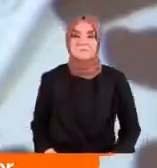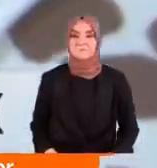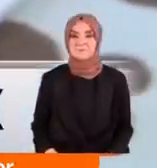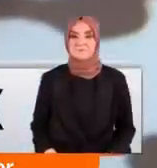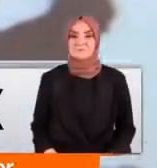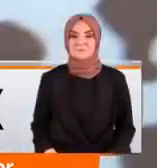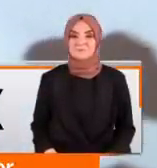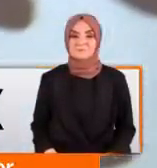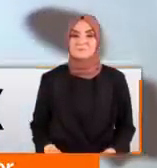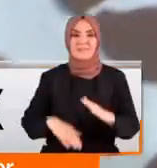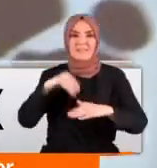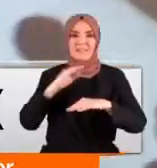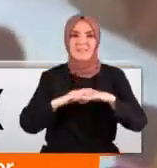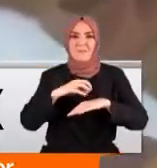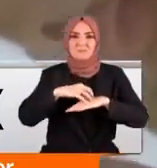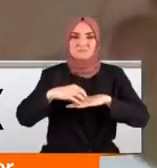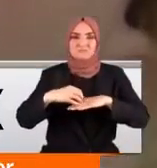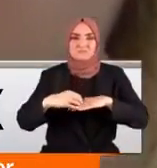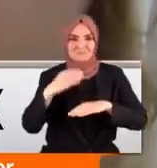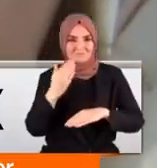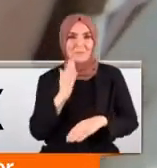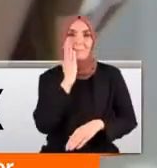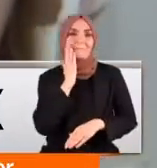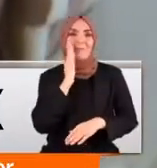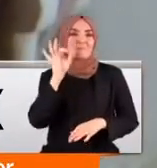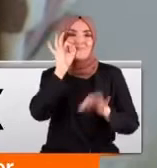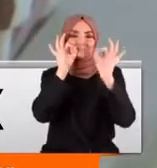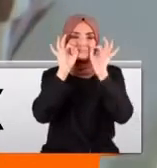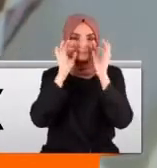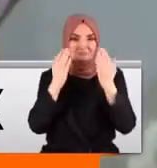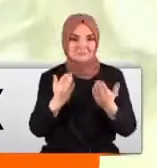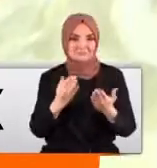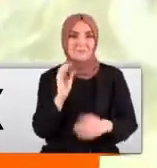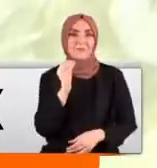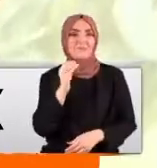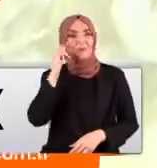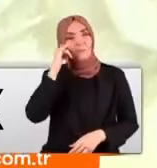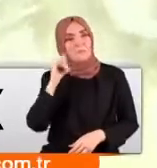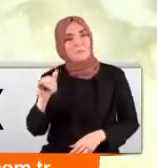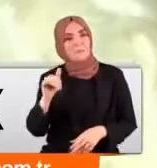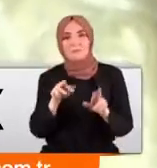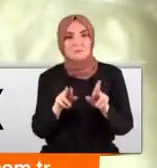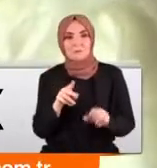Yumuk yumuk elleri, pembe yanakları, sanki bir bebek derin uykusunda.